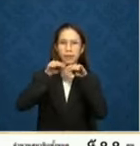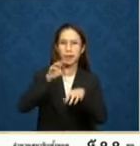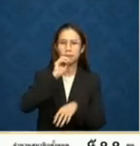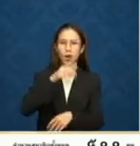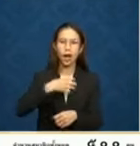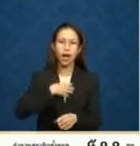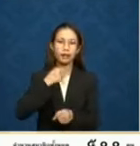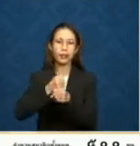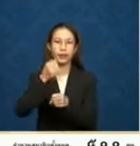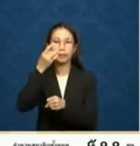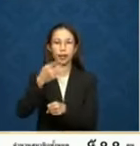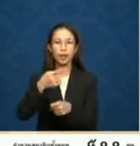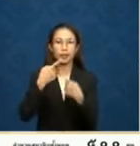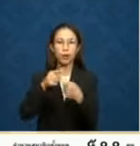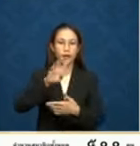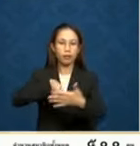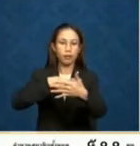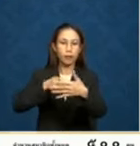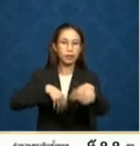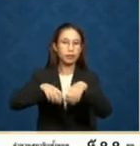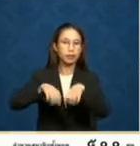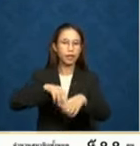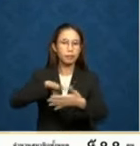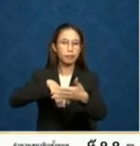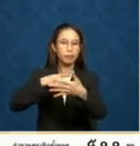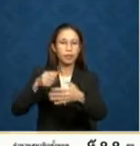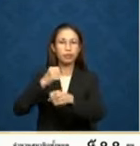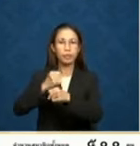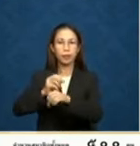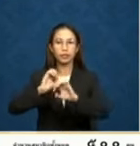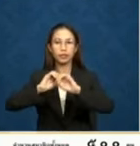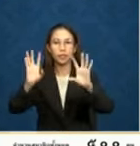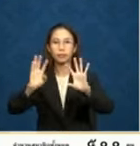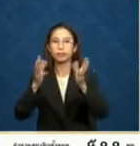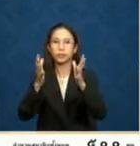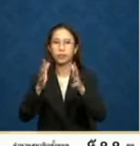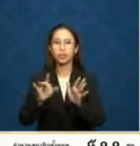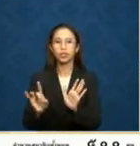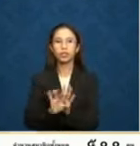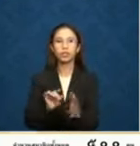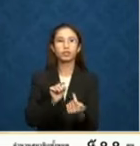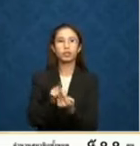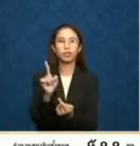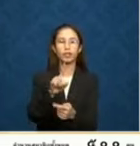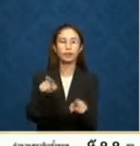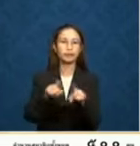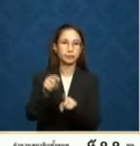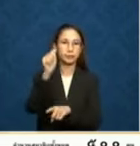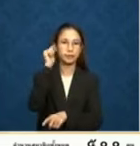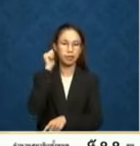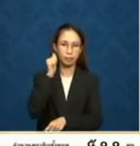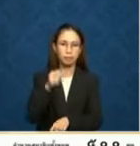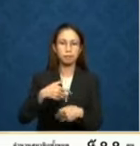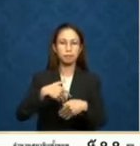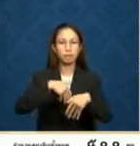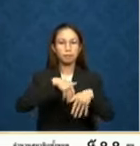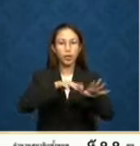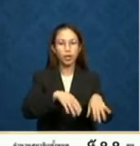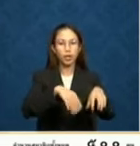ทำนั่น ทำนี่แต่ไม่วางแผน ไม่มียทธศาตอะไรทชัดเจนสุดท้ายเดวมกจะซ้ำรอยเดิมครั